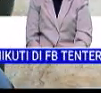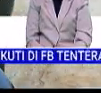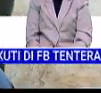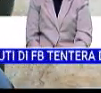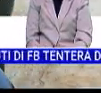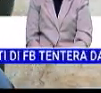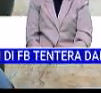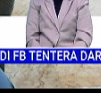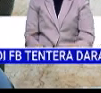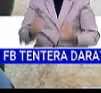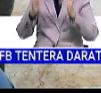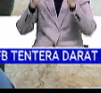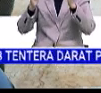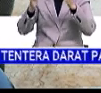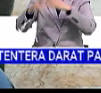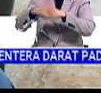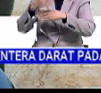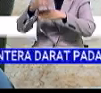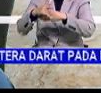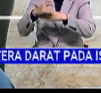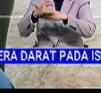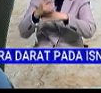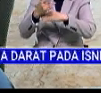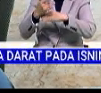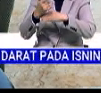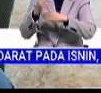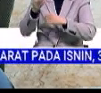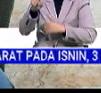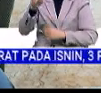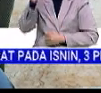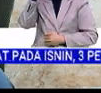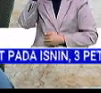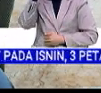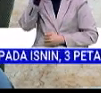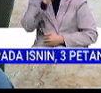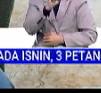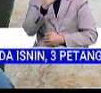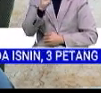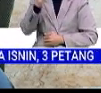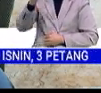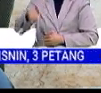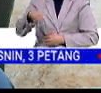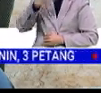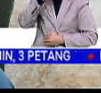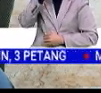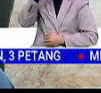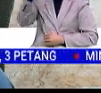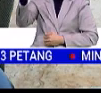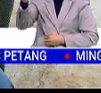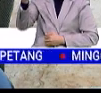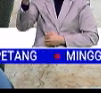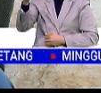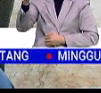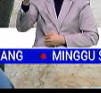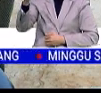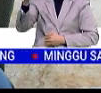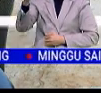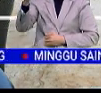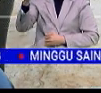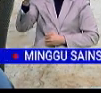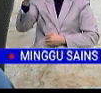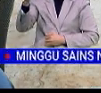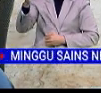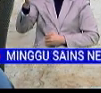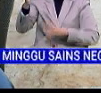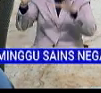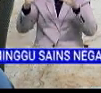Pada peringkat awal tu kita terpaksa memikirkan SOP yang terbaik, kaedah di